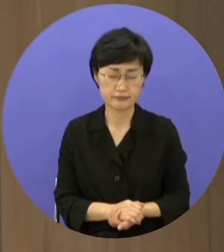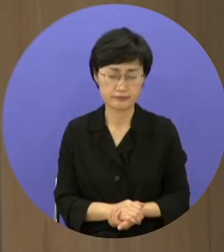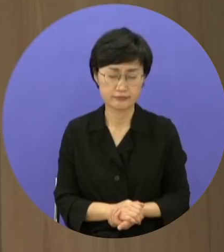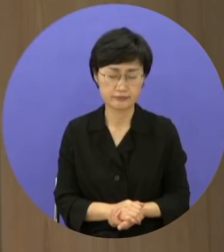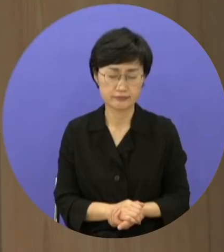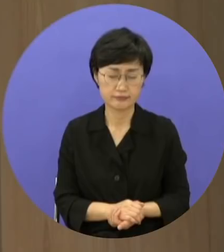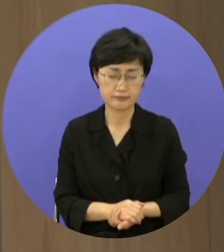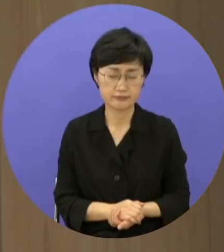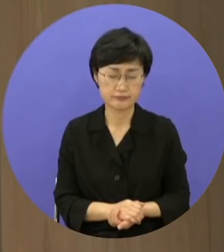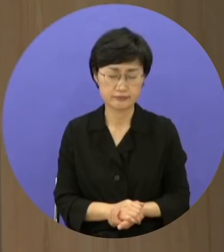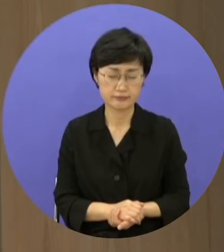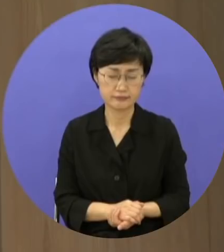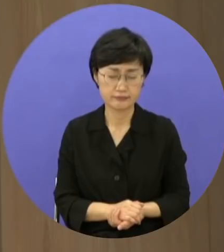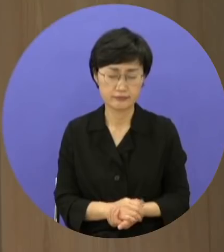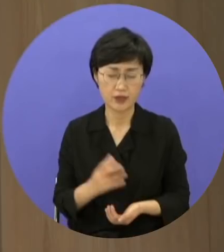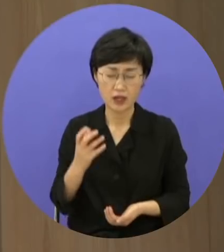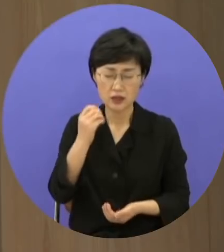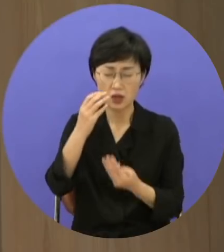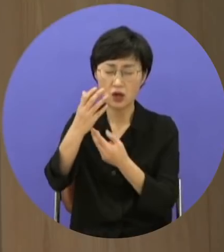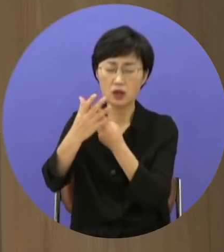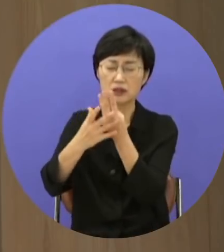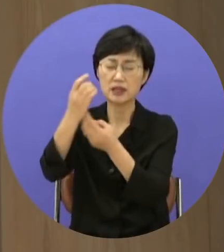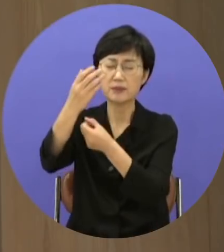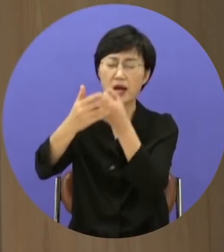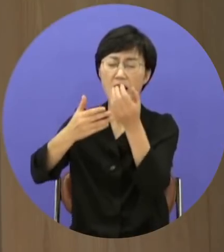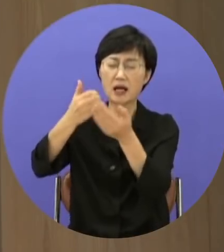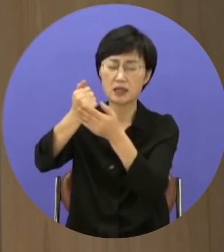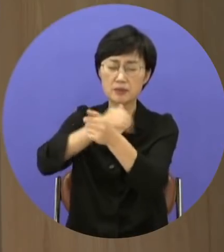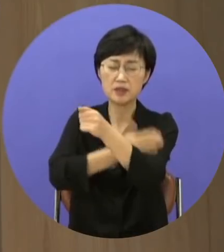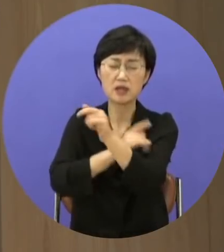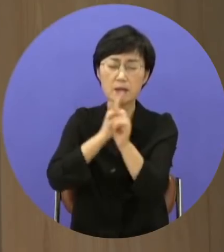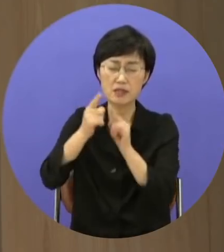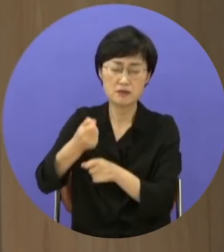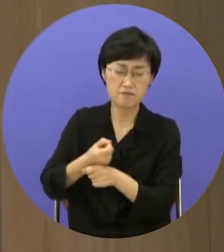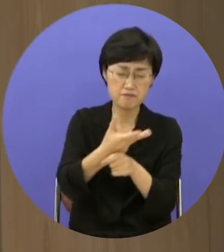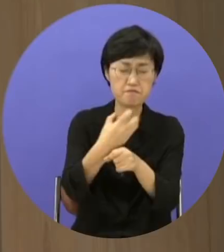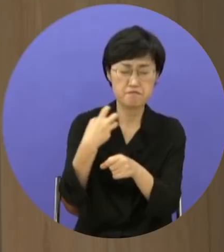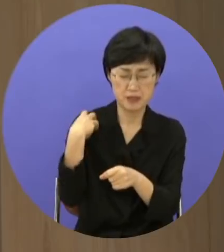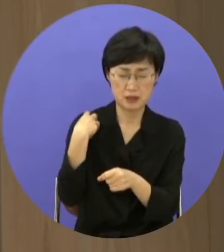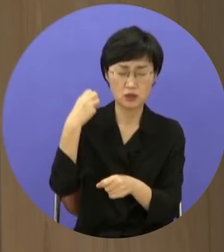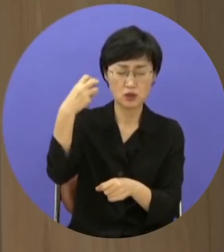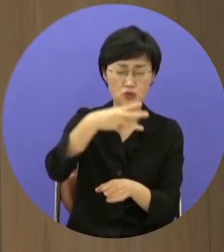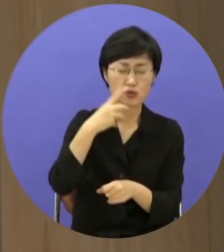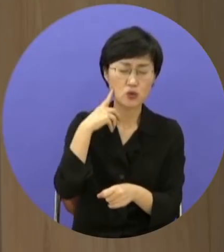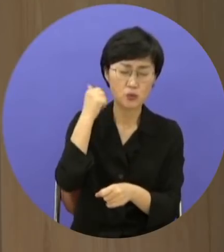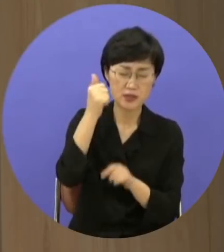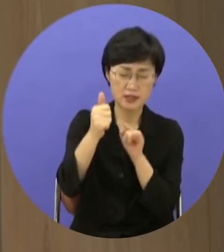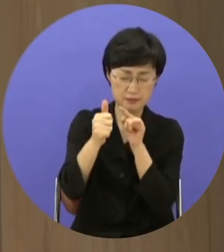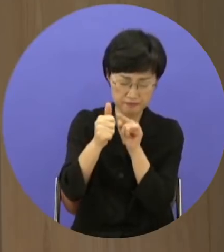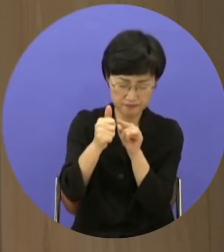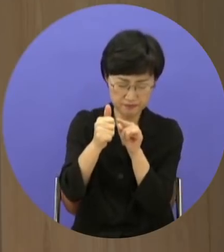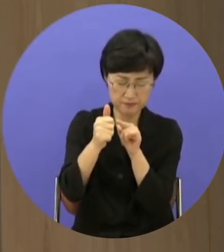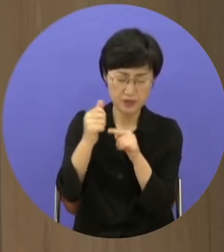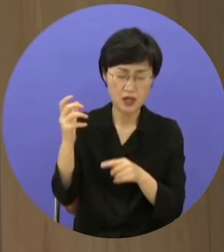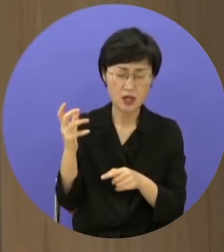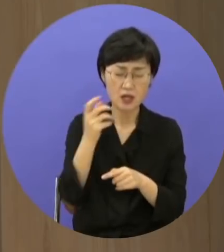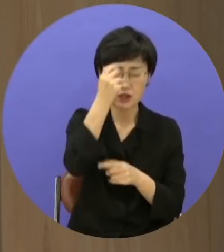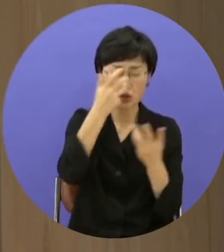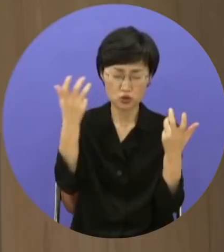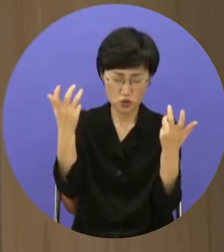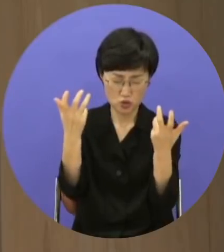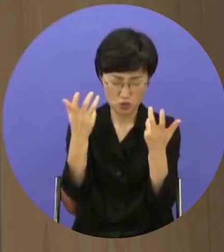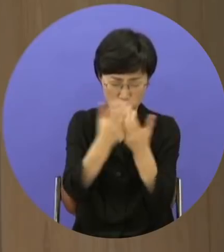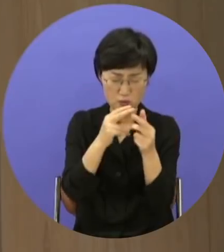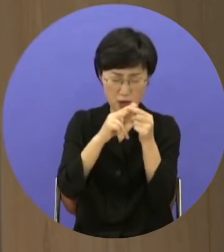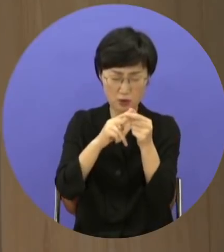methods. 성삼위 하나님의 능력의 말씀을 전하실 유광순 목사님께 성령 충만과 오력을